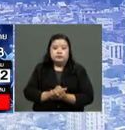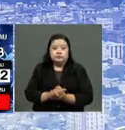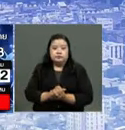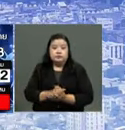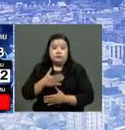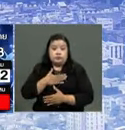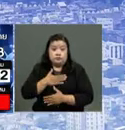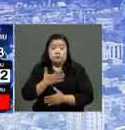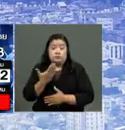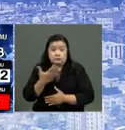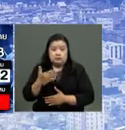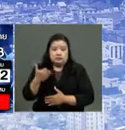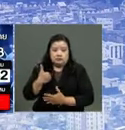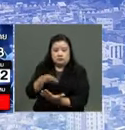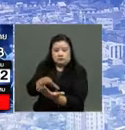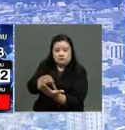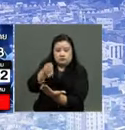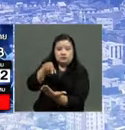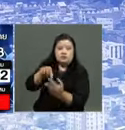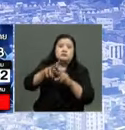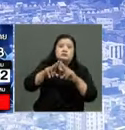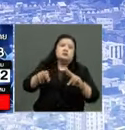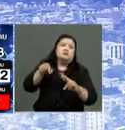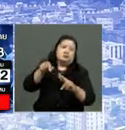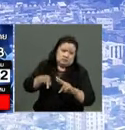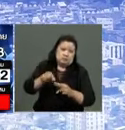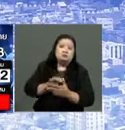แม่บ้านจริงแค่นั้นเองระหว่างการสแกนทุกอย่างเนี่ยระบบไม่ได้มีการเก็บค่าอะไรไว้ทั้งนะครับสิ่งที่เก็บคือตัวชุดข้อมูลตัวเลขนะครับที่บ่งบอกว่าโทรศัพท์ท่านเนี่ยนะครับแอพพลิเคชั่นตัวเนี้ยมาอ่านQR Code